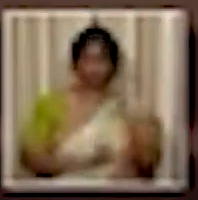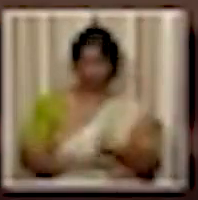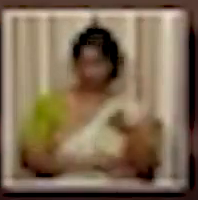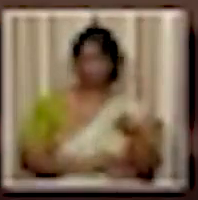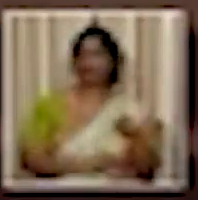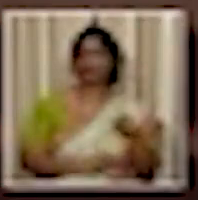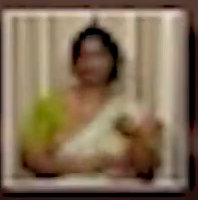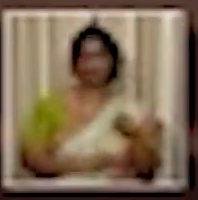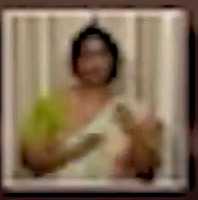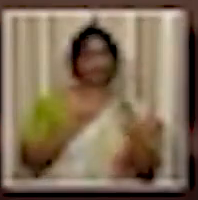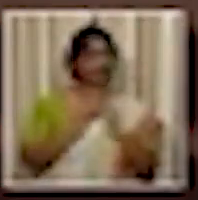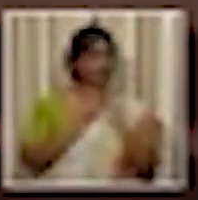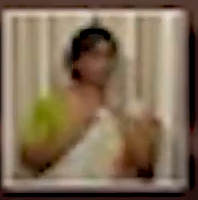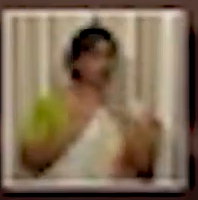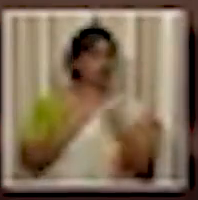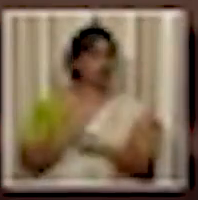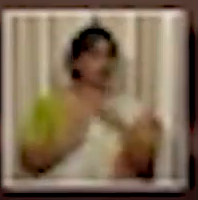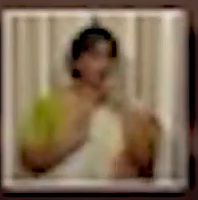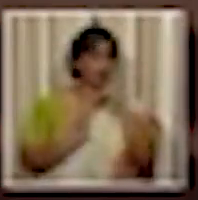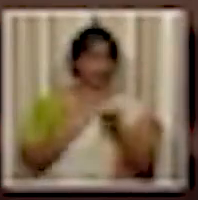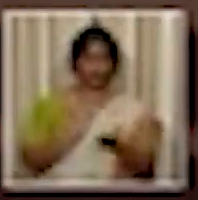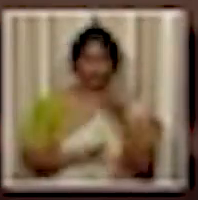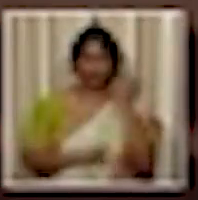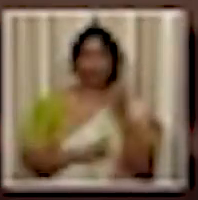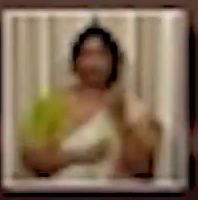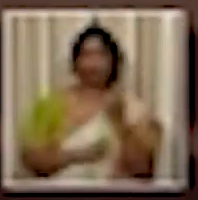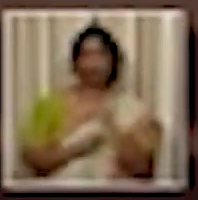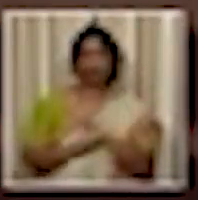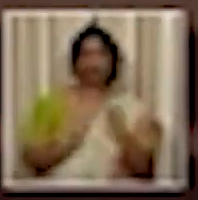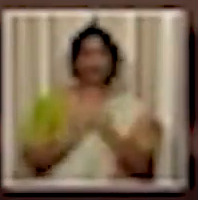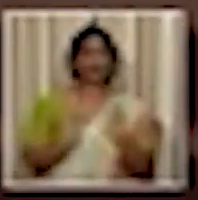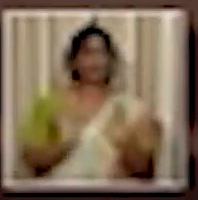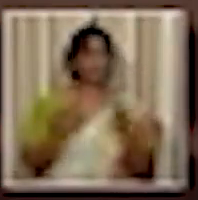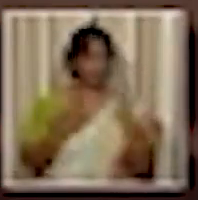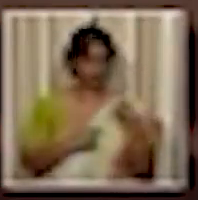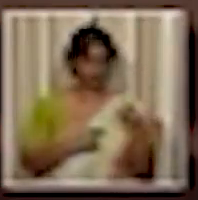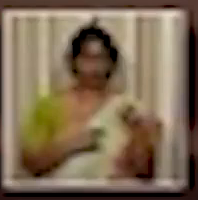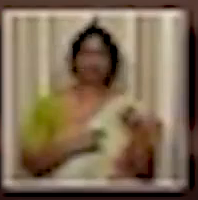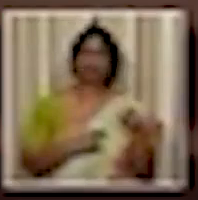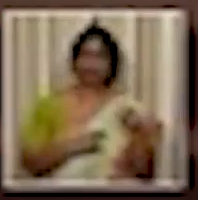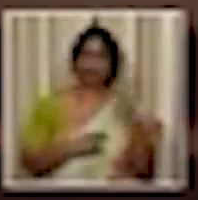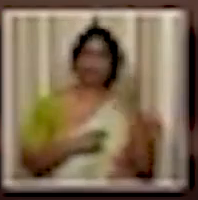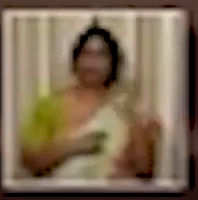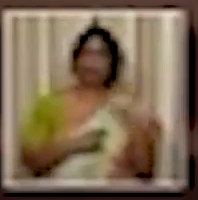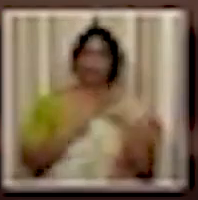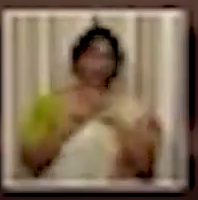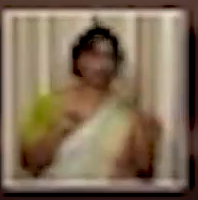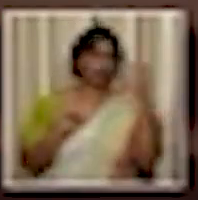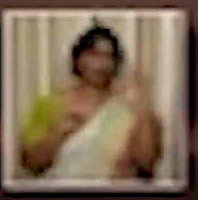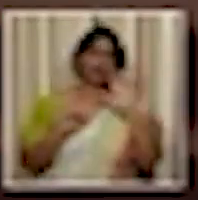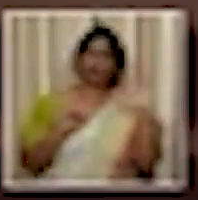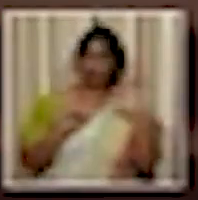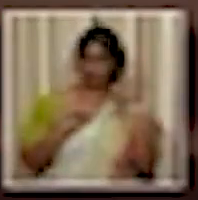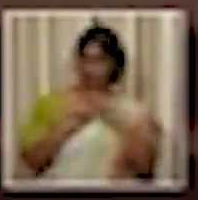කියන්නේ ගෙවල් සාමාන්‍ය ලක්ෂයකට වැඩි ප්‍රමාණයක් මුදල් නොමැතුව වැඩ ආරම්භ කරලා තියෙනවා. මේක